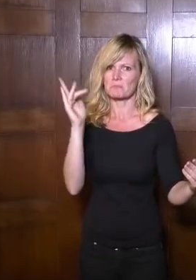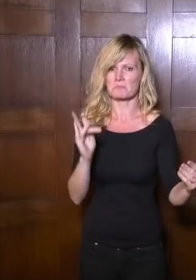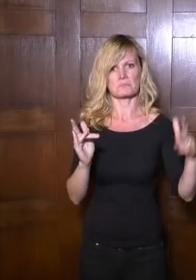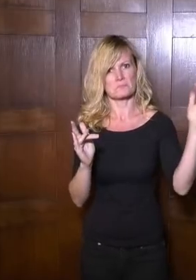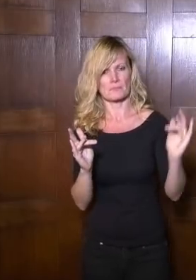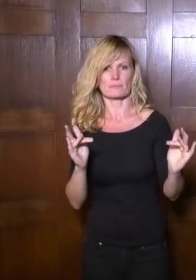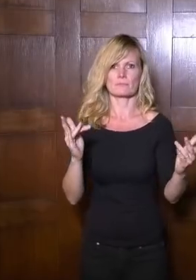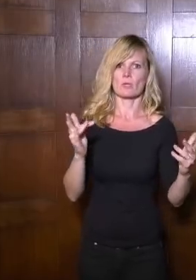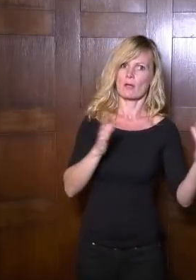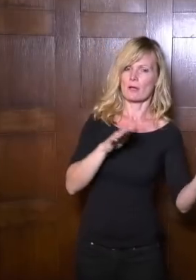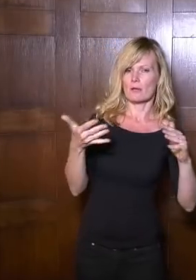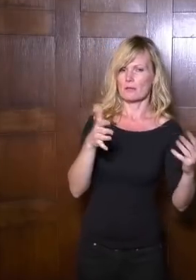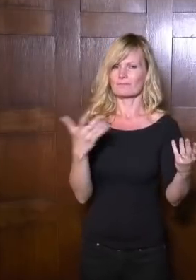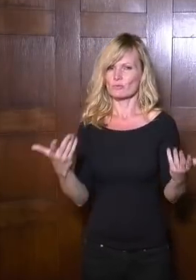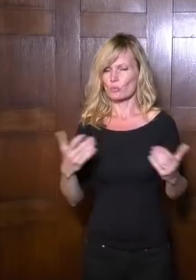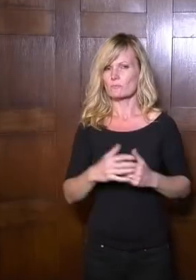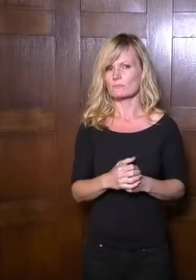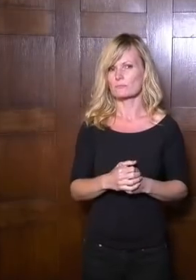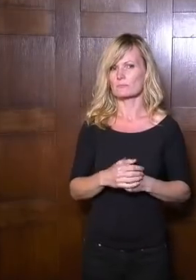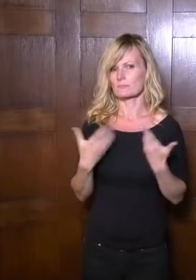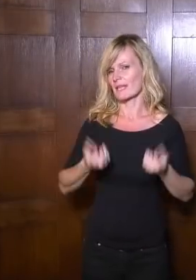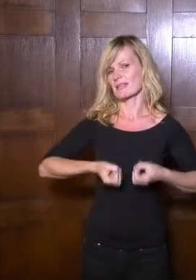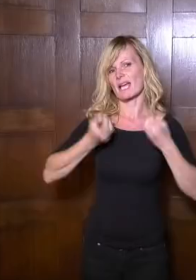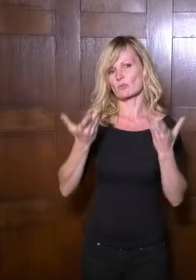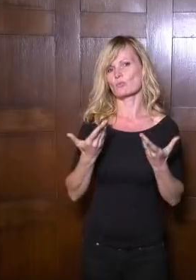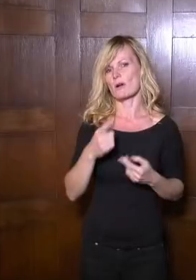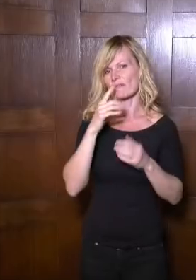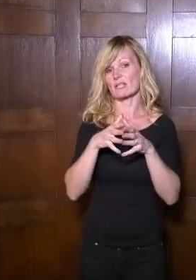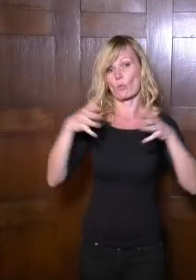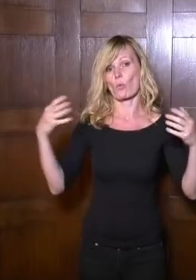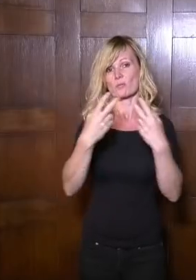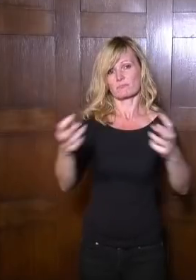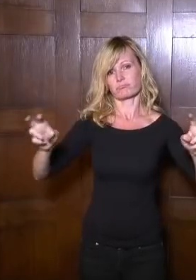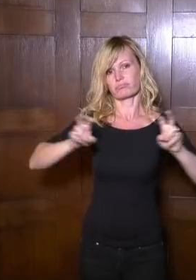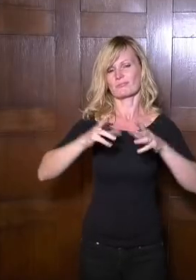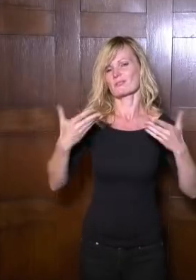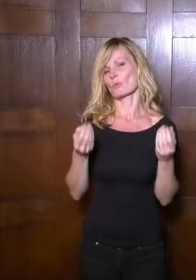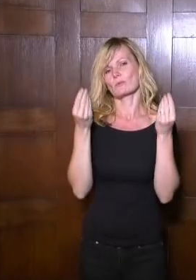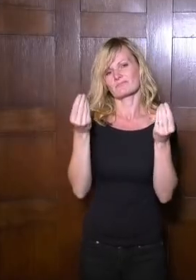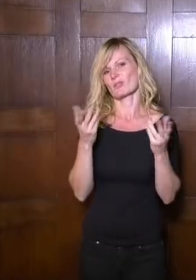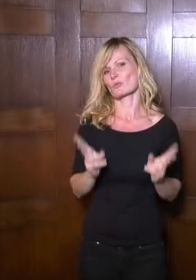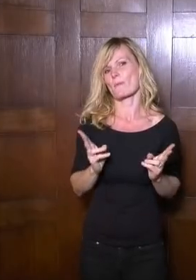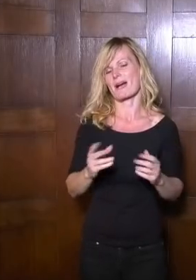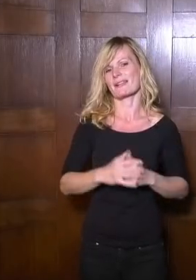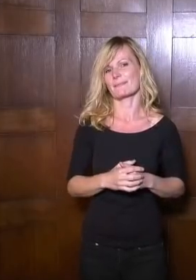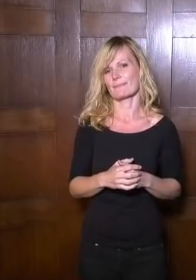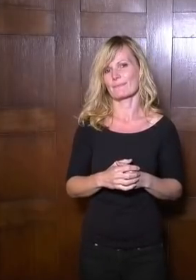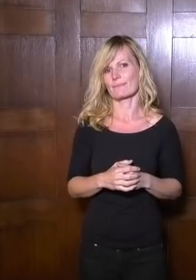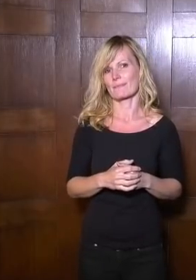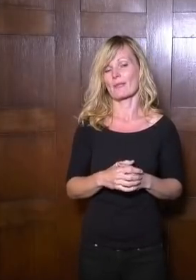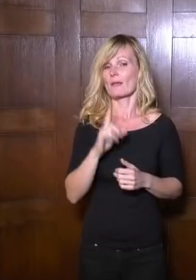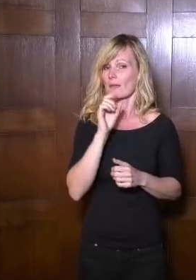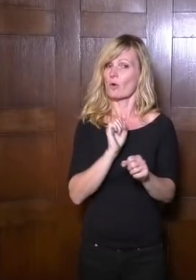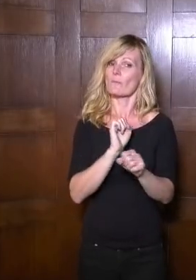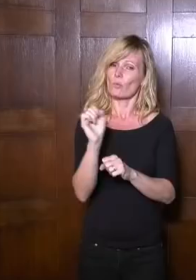worden, Gegenpositionen. Das ist, glaube ich, der Natur einer solchen großen Runde dann auch geschuldet. Aber gleichwohl, so war es ausgemacht,